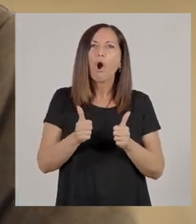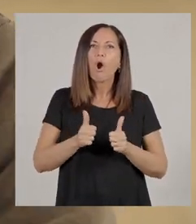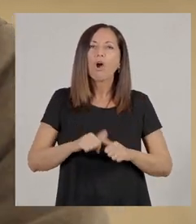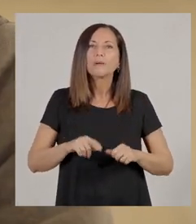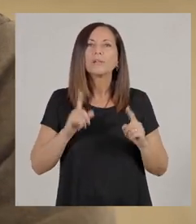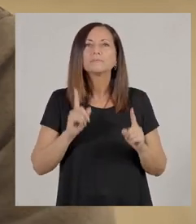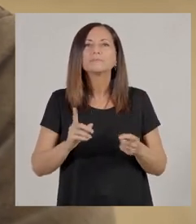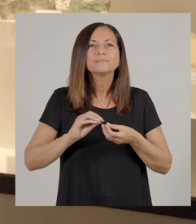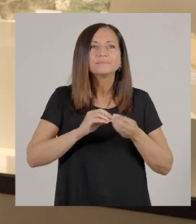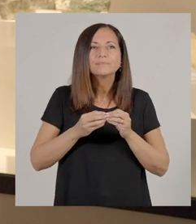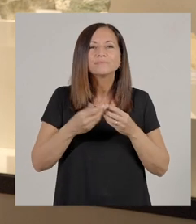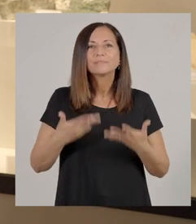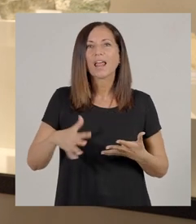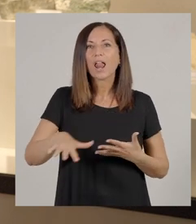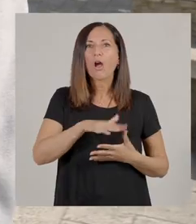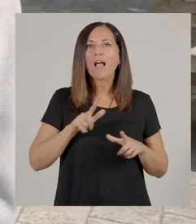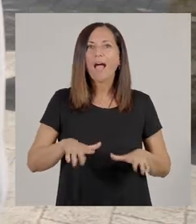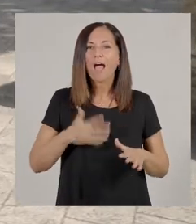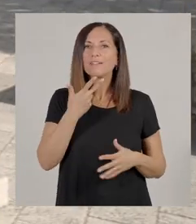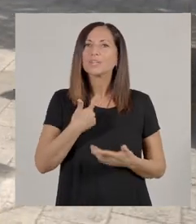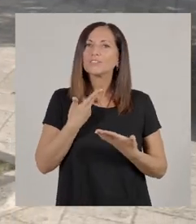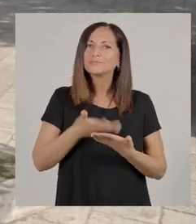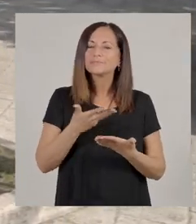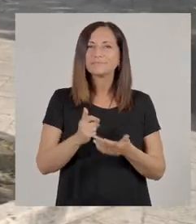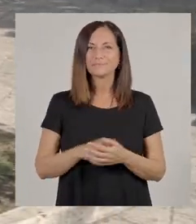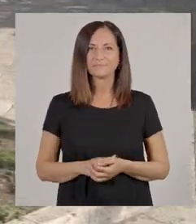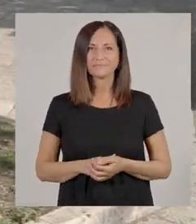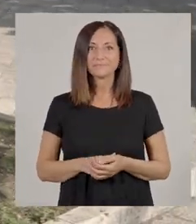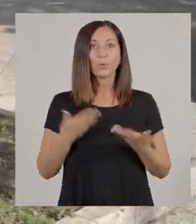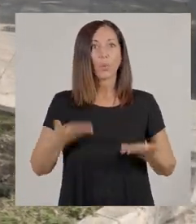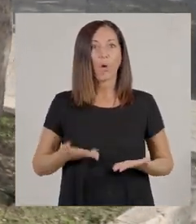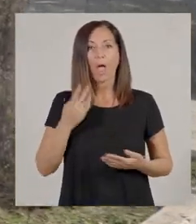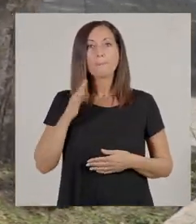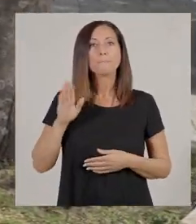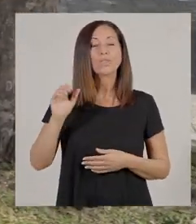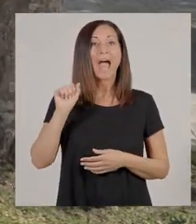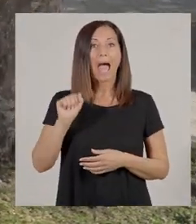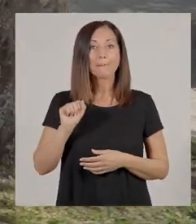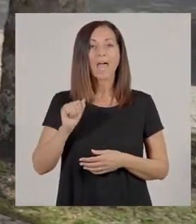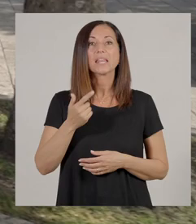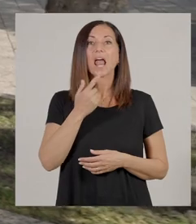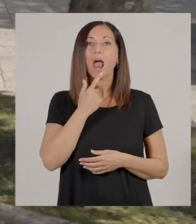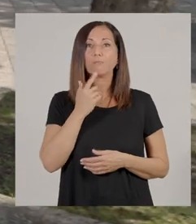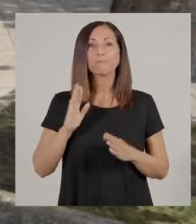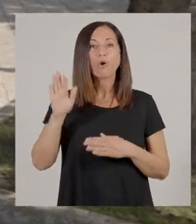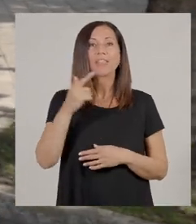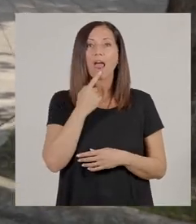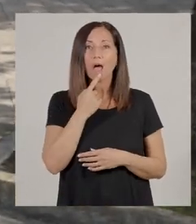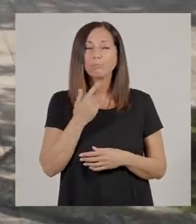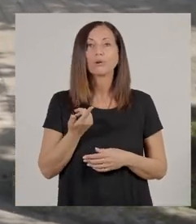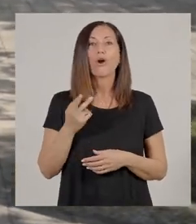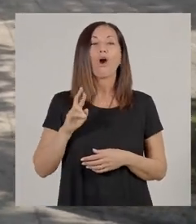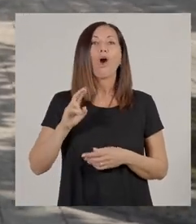insomma, altre cose che ci sono a livello locale. Qui siamo rivolti verso Lamiata, Monte